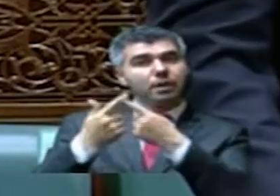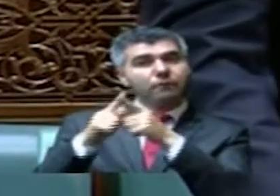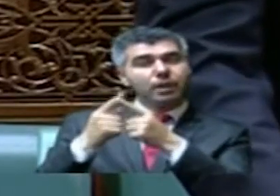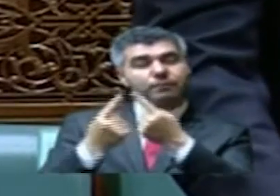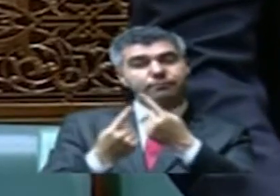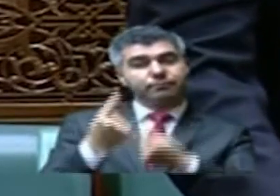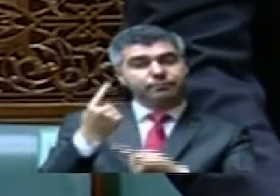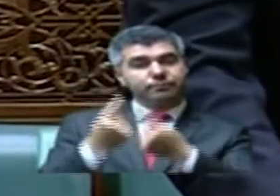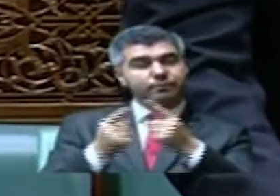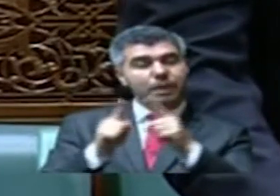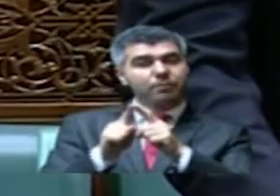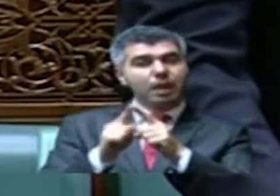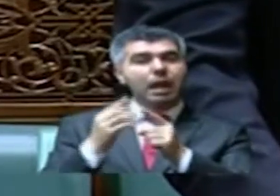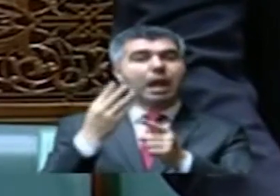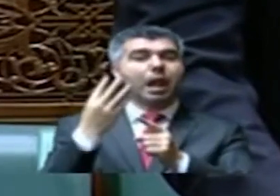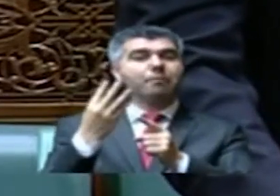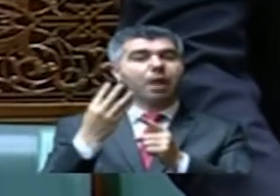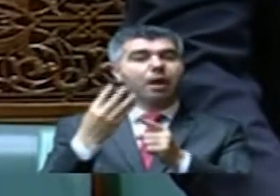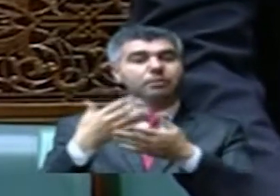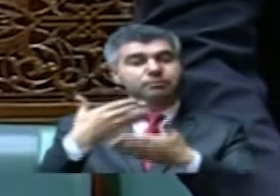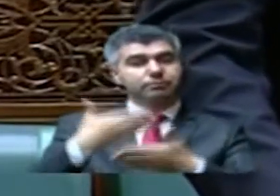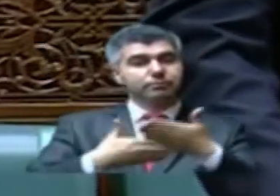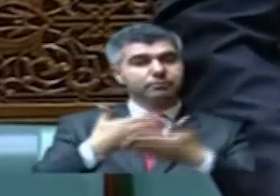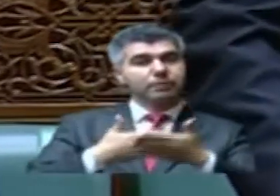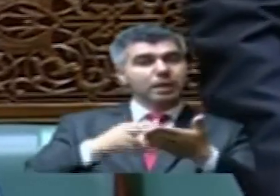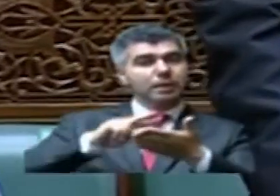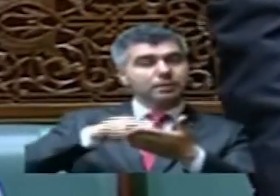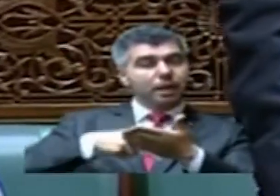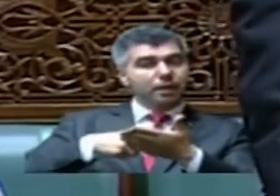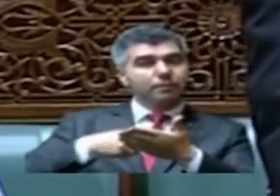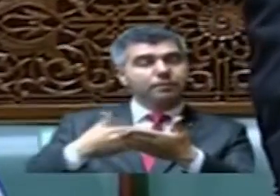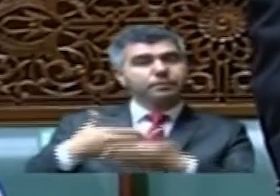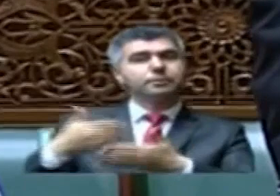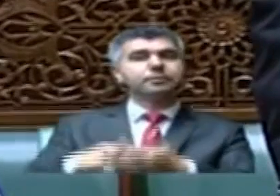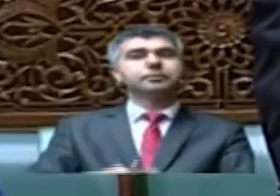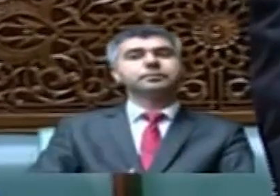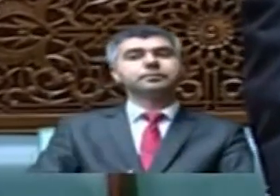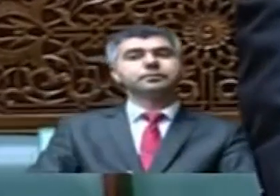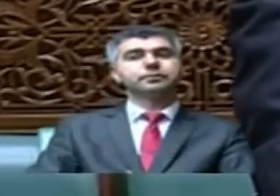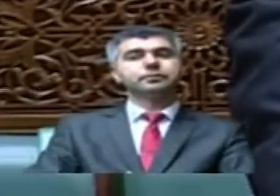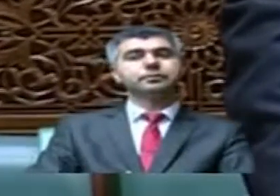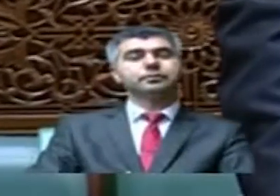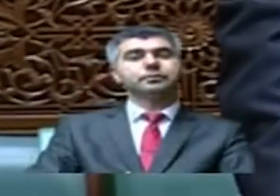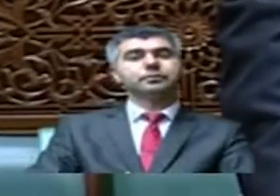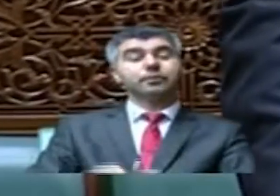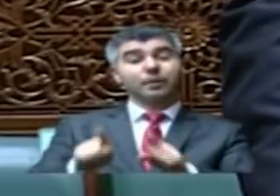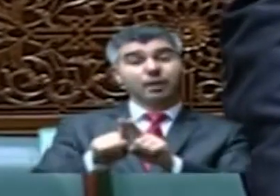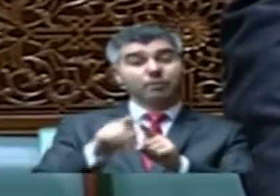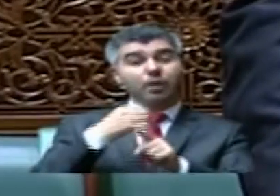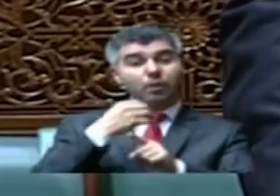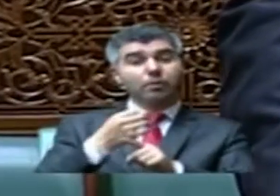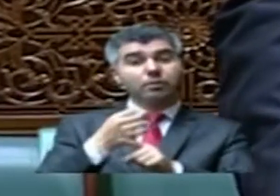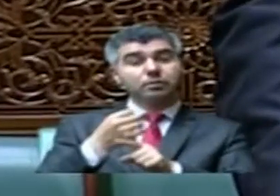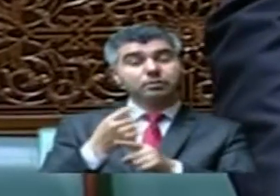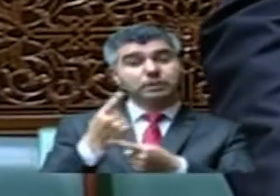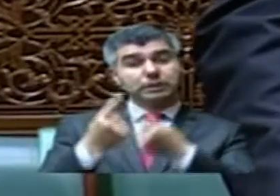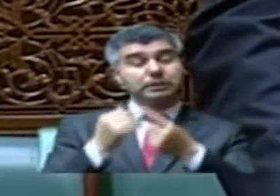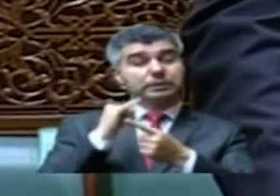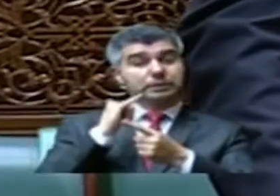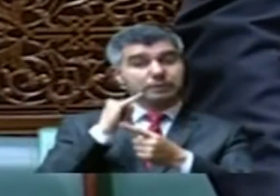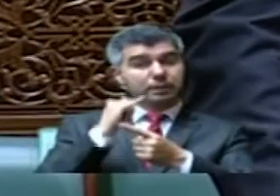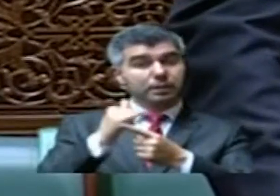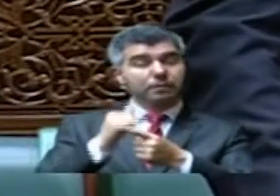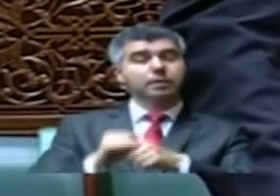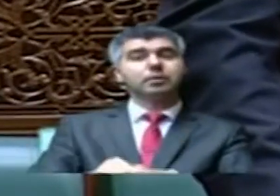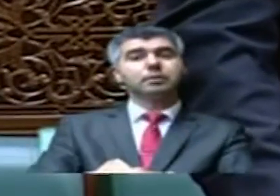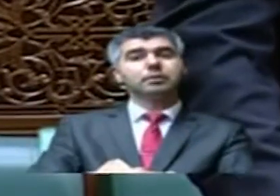كتطبقوها وخا درتوا غير ربعه راكم غاديين لكل شيء. فلذلك احنا كننبهوكم وكنطلبوا منكم